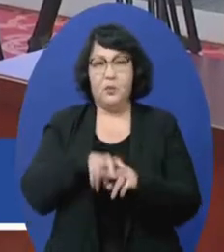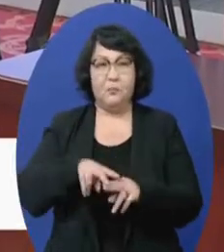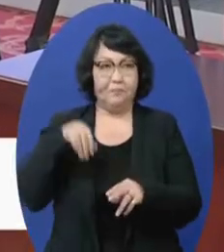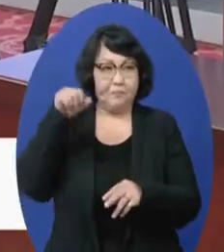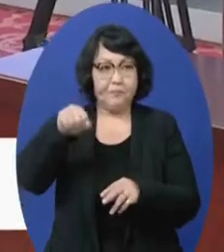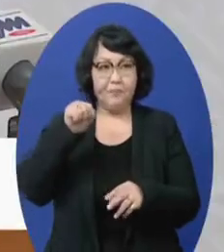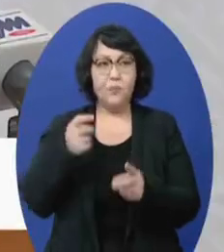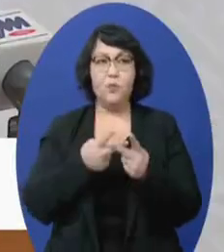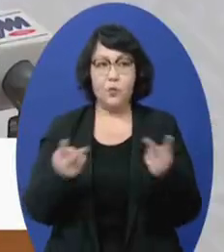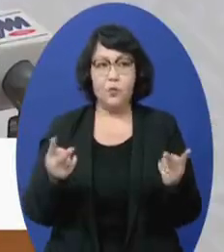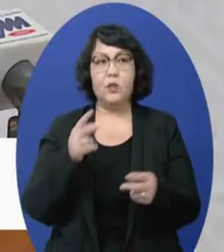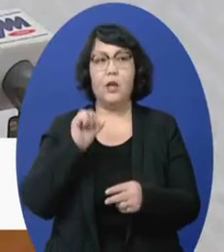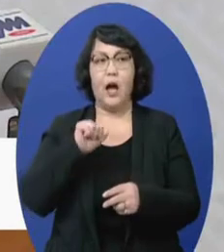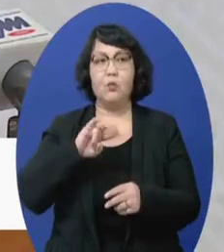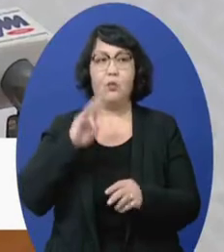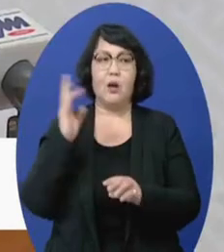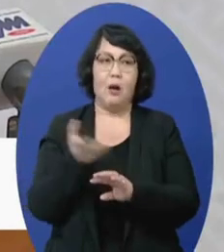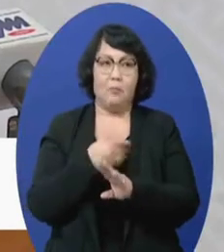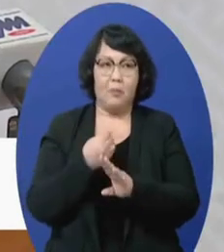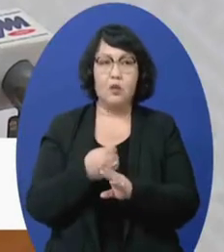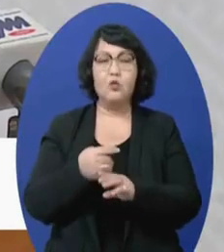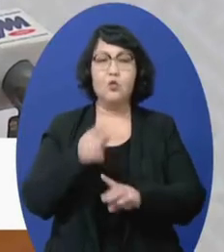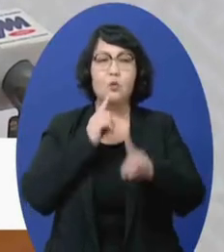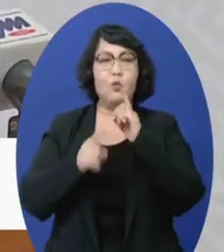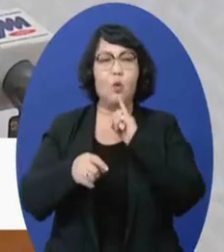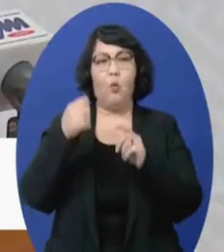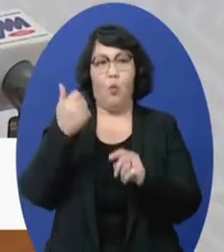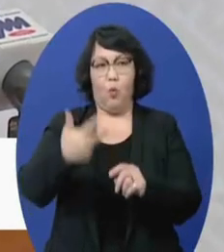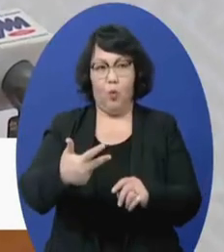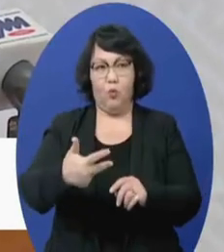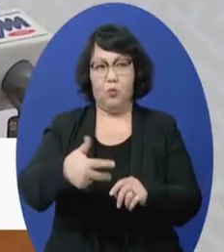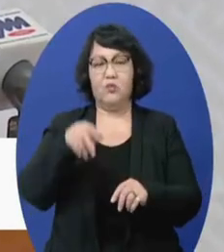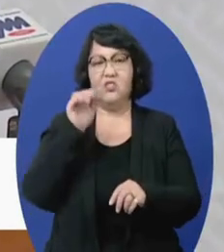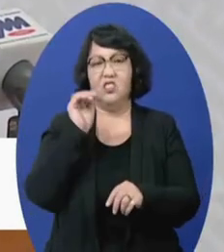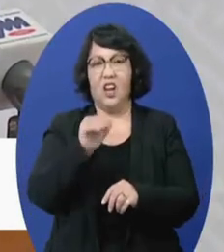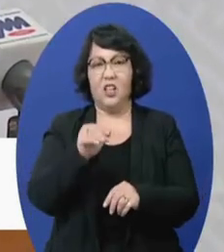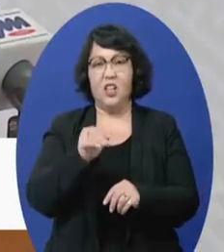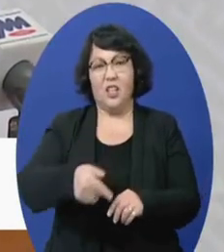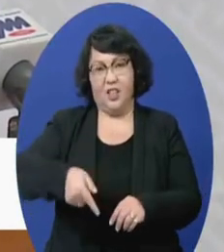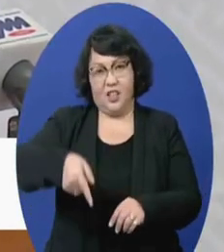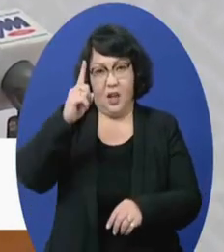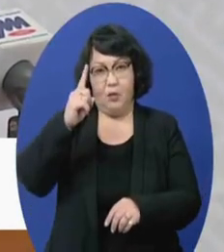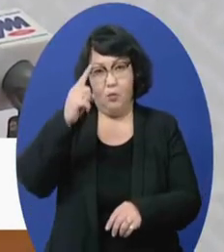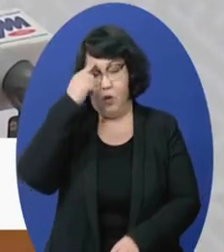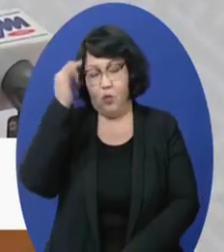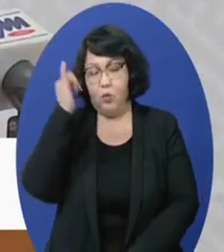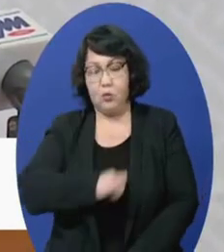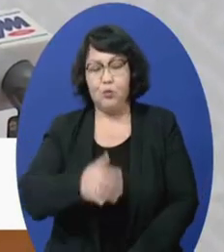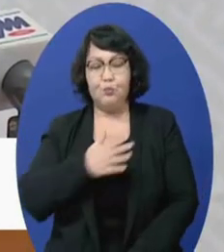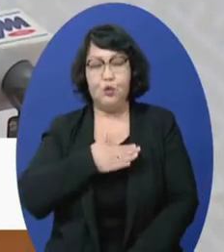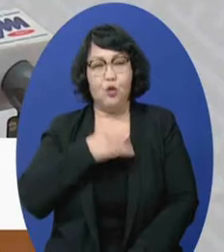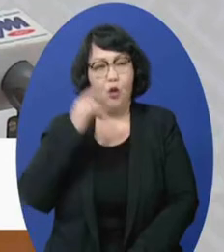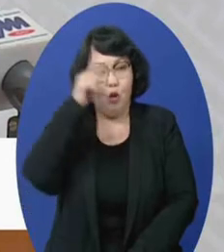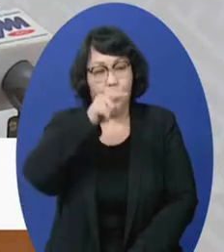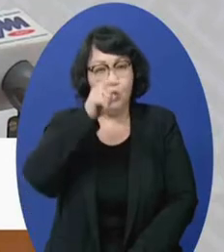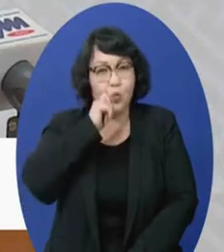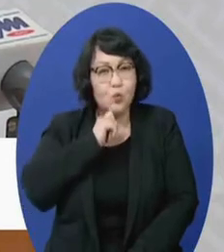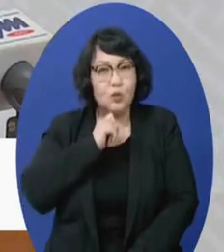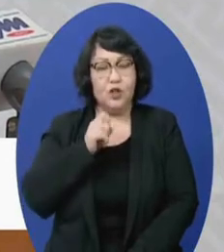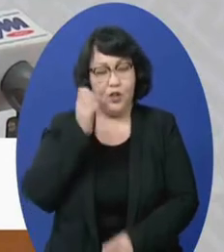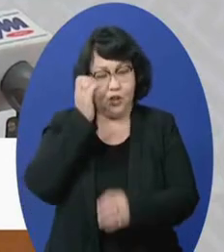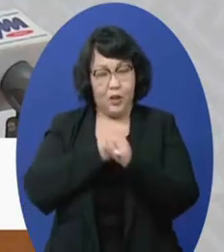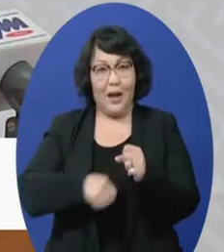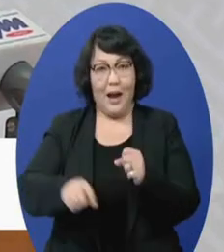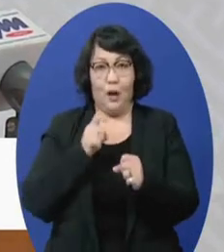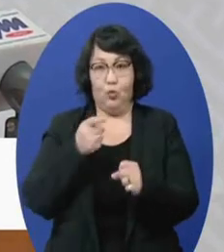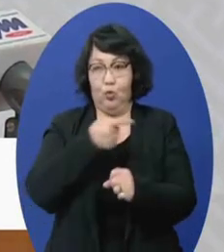Үндэсний аюулгүй байдлын зөвлөлийн энэ 3 шаардлагад 1-дүгээр эх орондоо буцах хүсэлтэй шинжилгээний хариу сөрөг гарсан